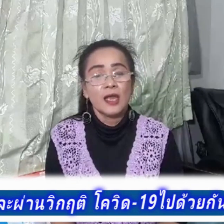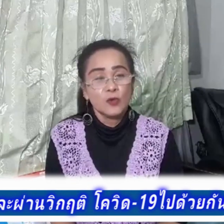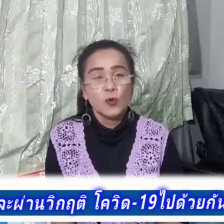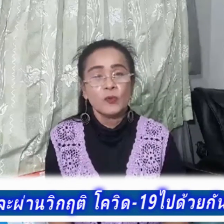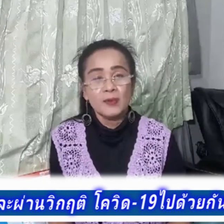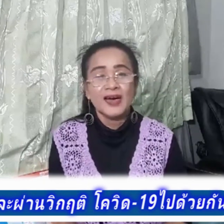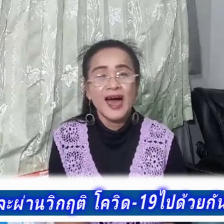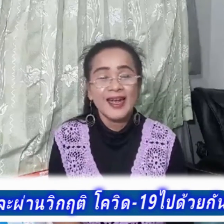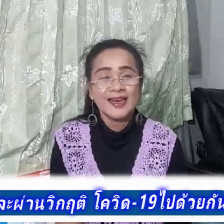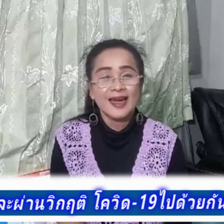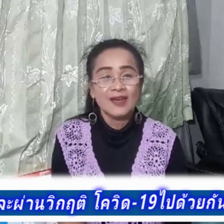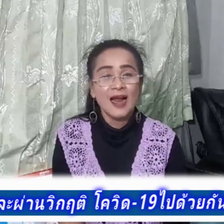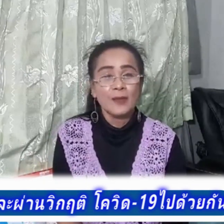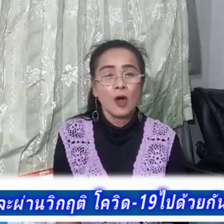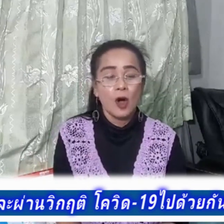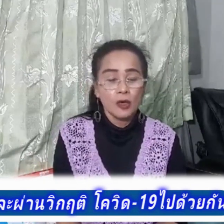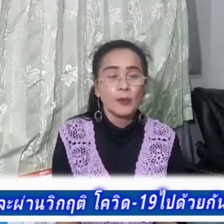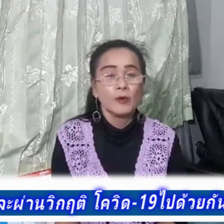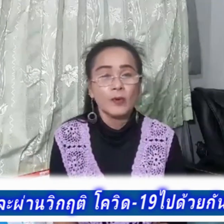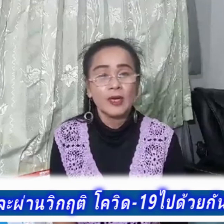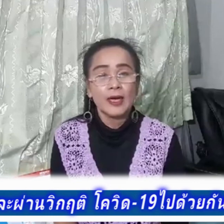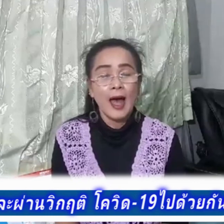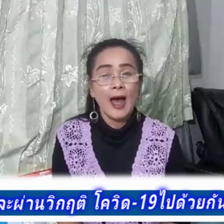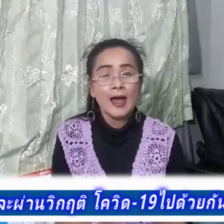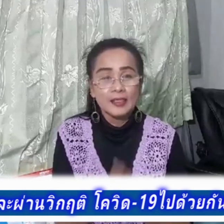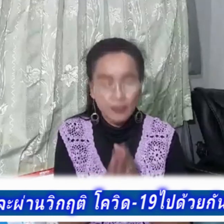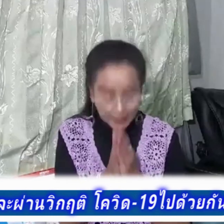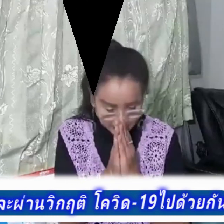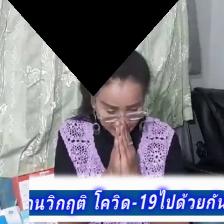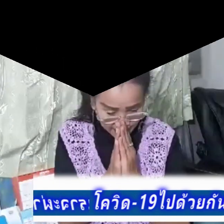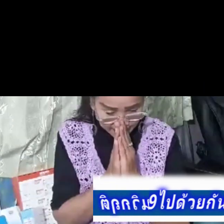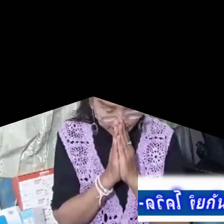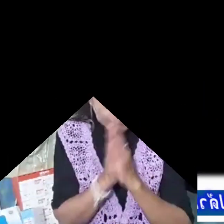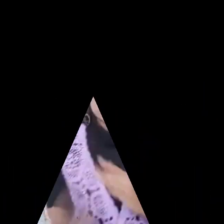0989591664ใน YouTube มีเบอร์ให้นะคะวันนี้ลาไปก่อนขอบพระคุณนะคะสวัสดีค่ะ